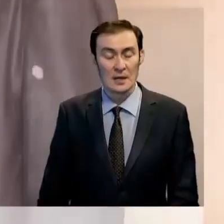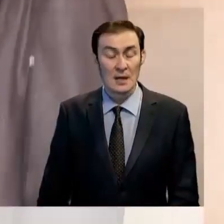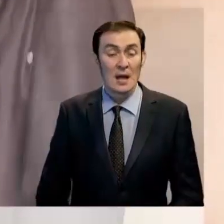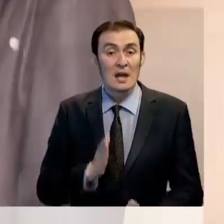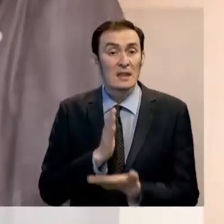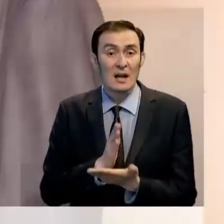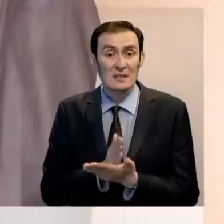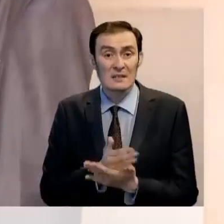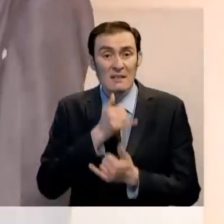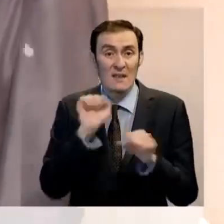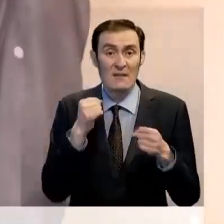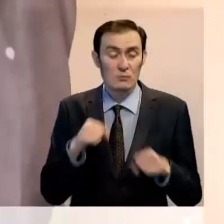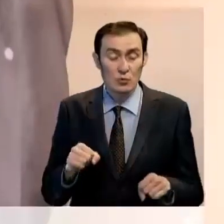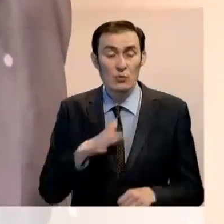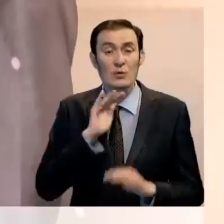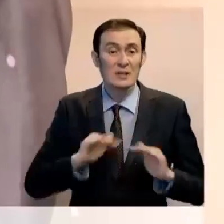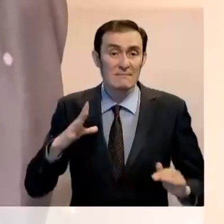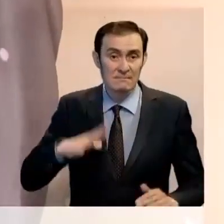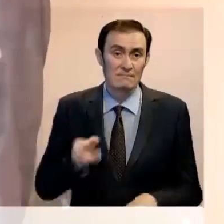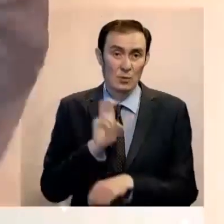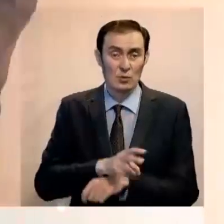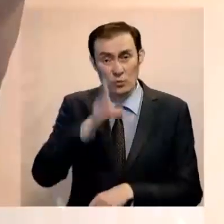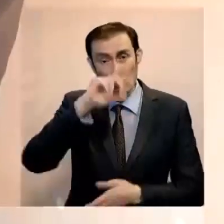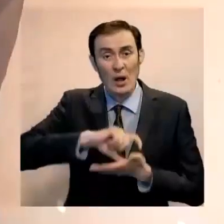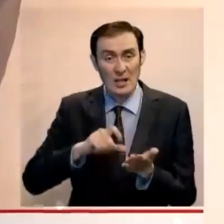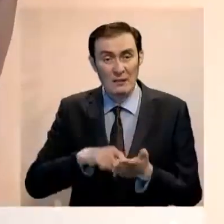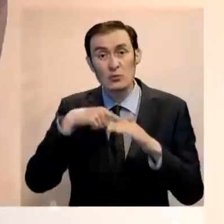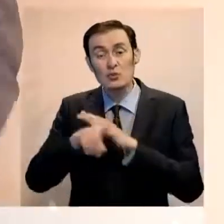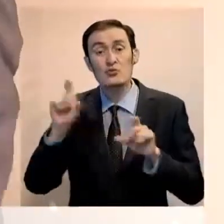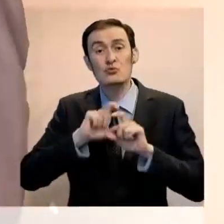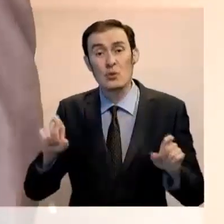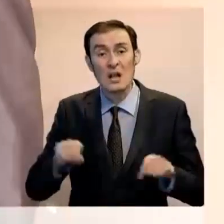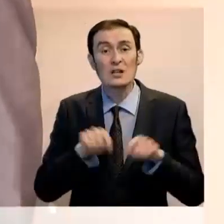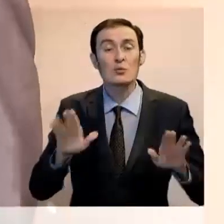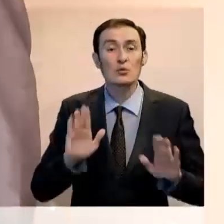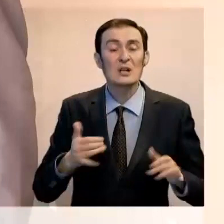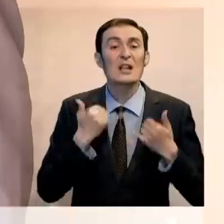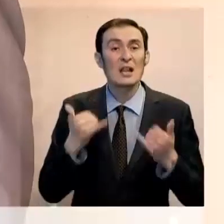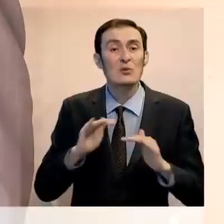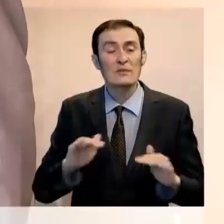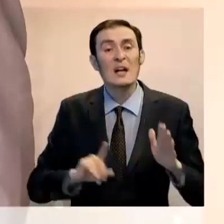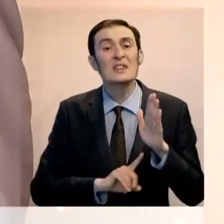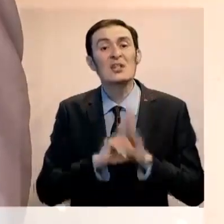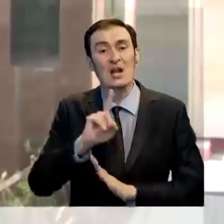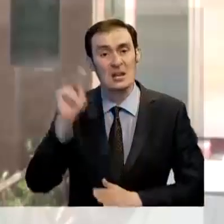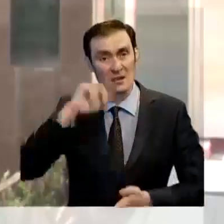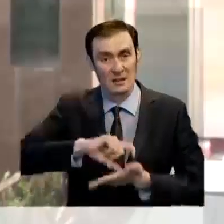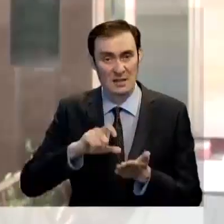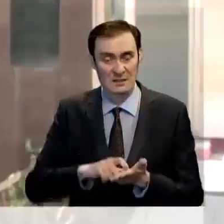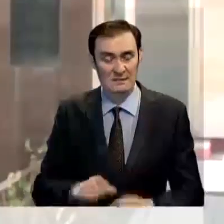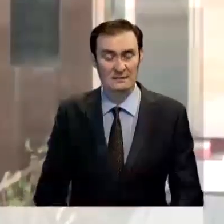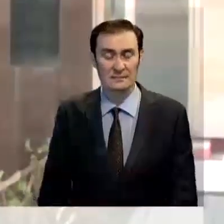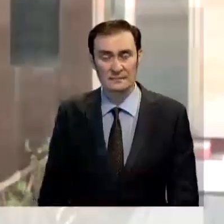Находиться тут невозможно, но многие дети ходят сюда. Туалет, который внутри школы, мы открываем только для учащихся начальных классов.